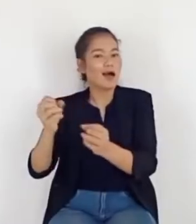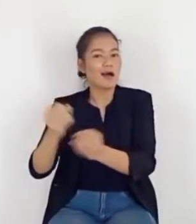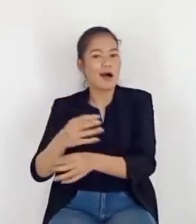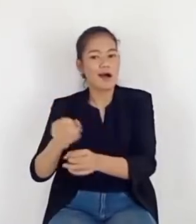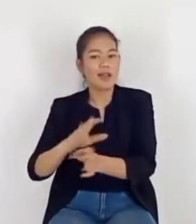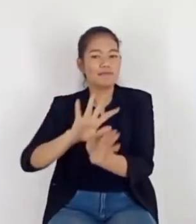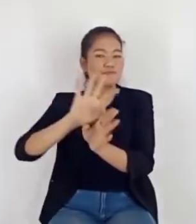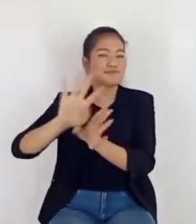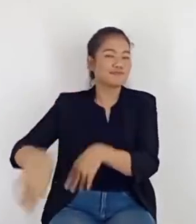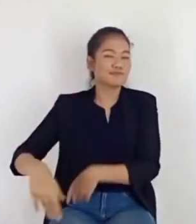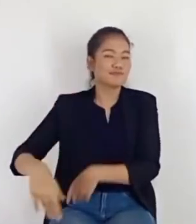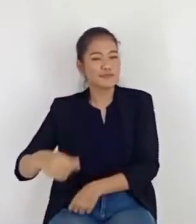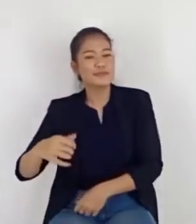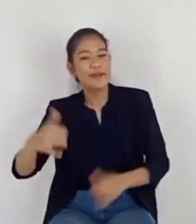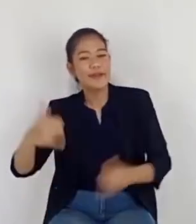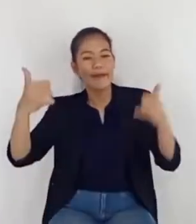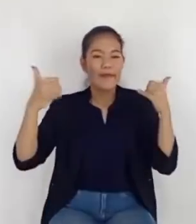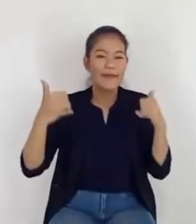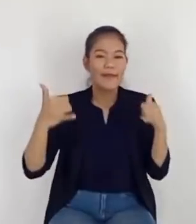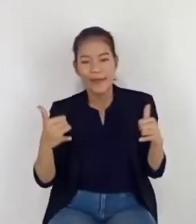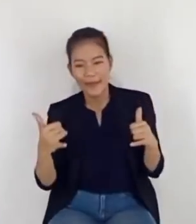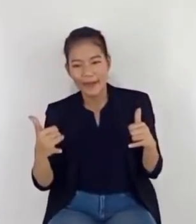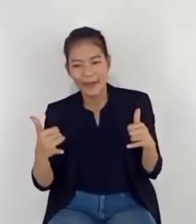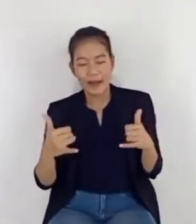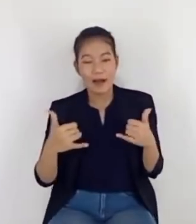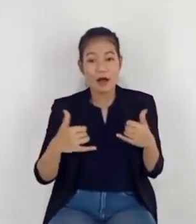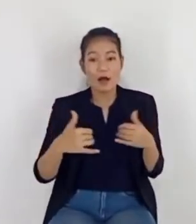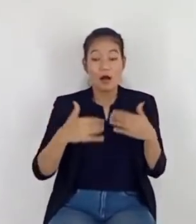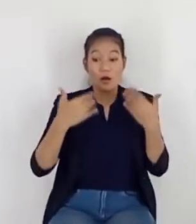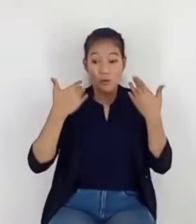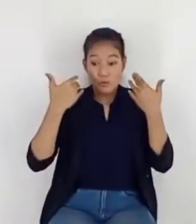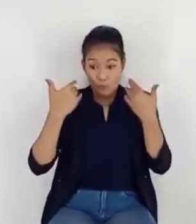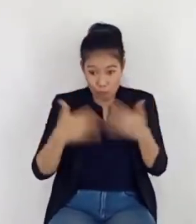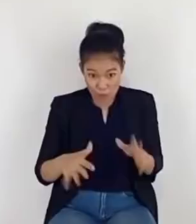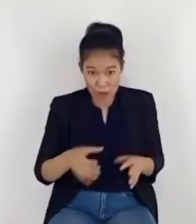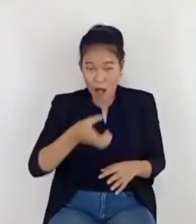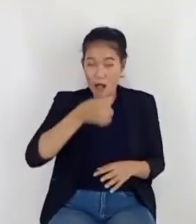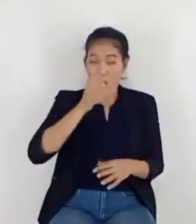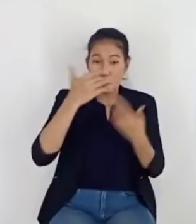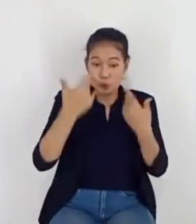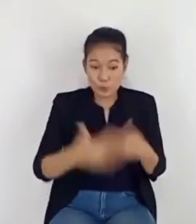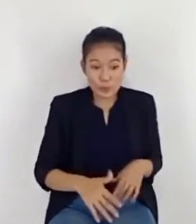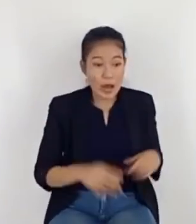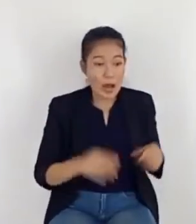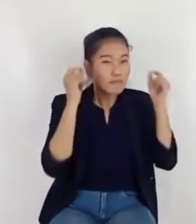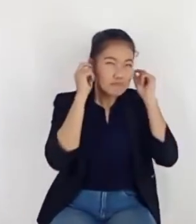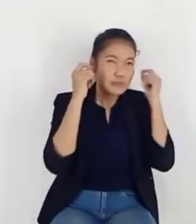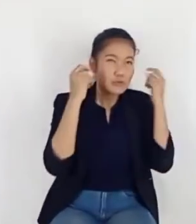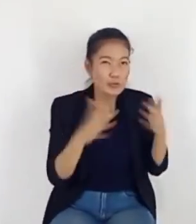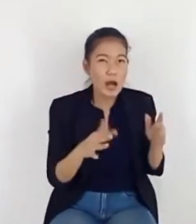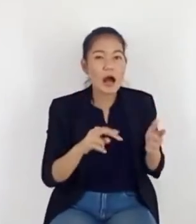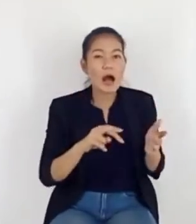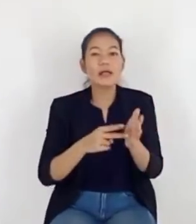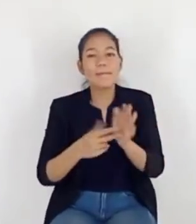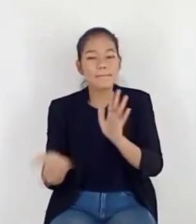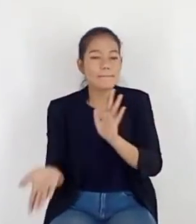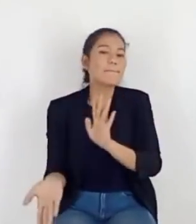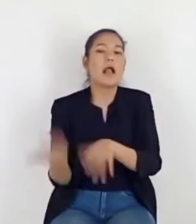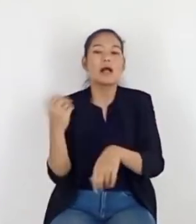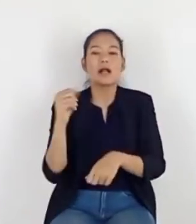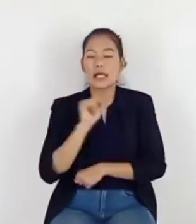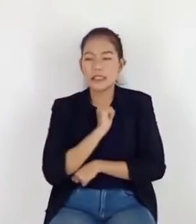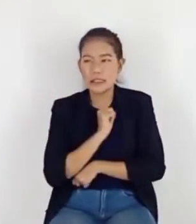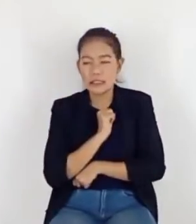hidupnya. Setelah pengaruh musik dan alkohol hilang, kembali lagi kegelisahan,